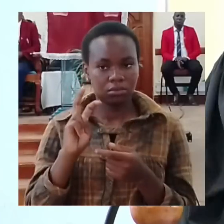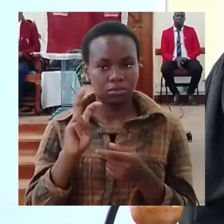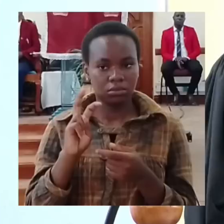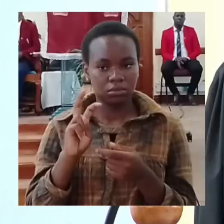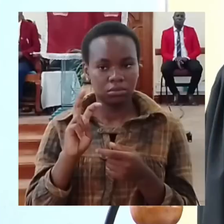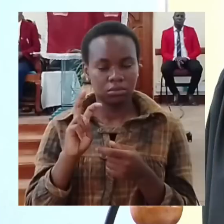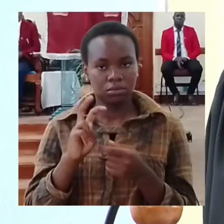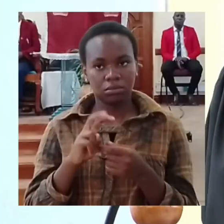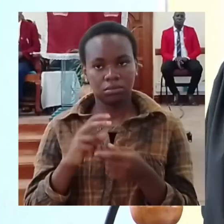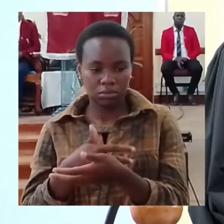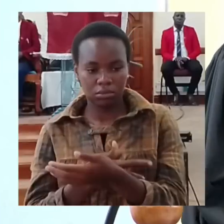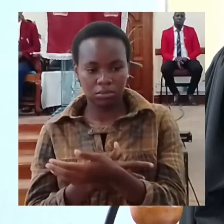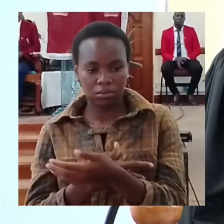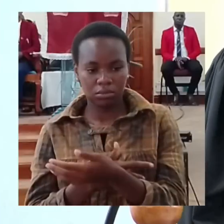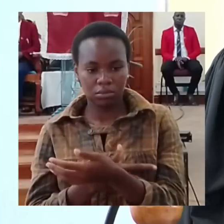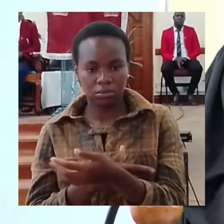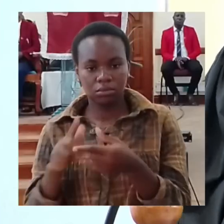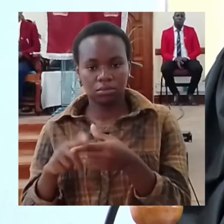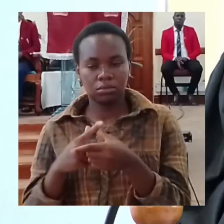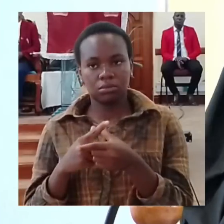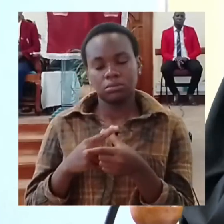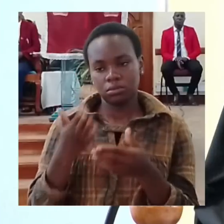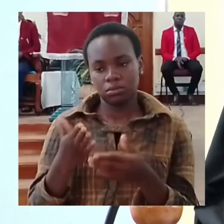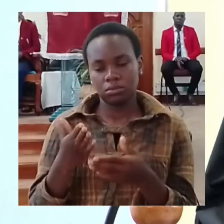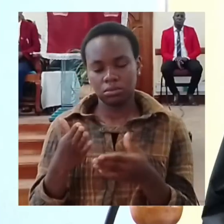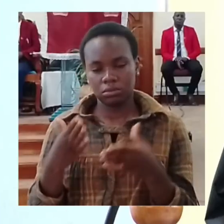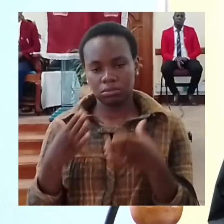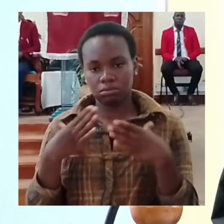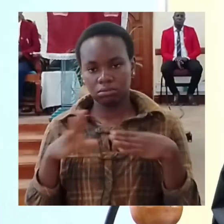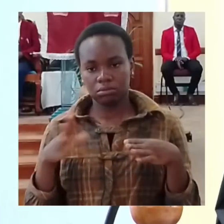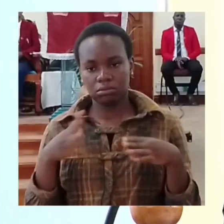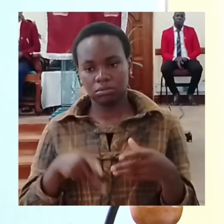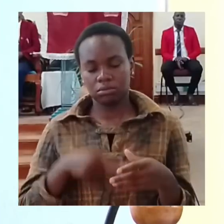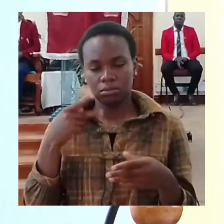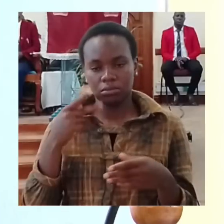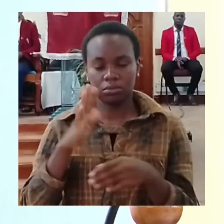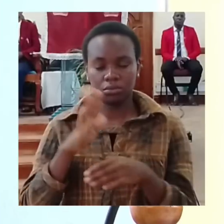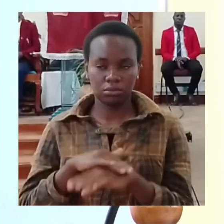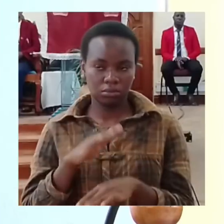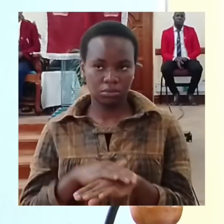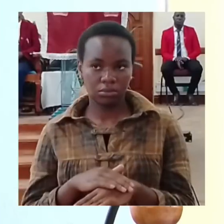ciarĩ noru, akiona maundu maria matumaga we aigue wega,